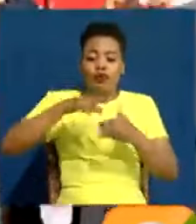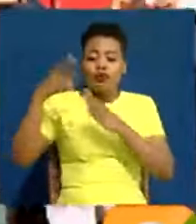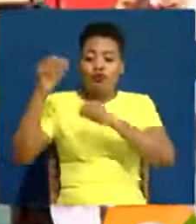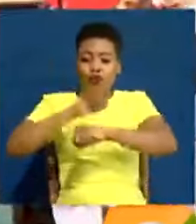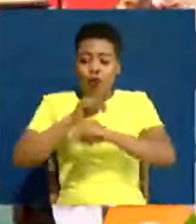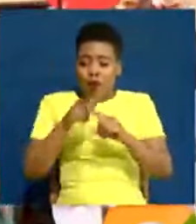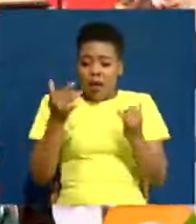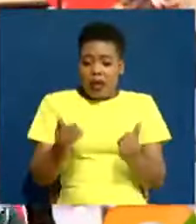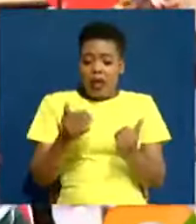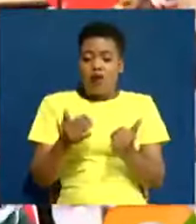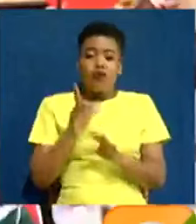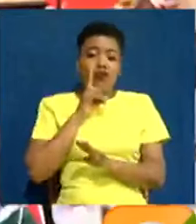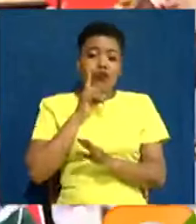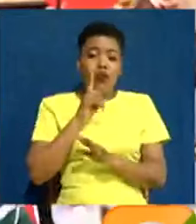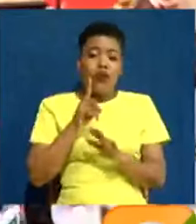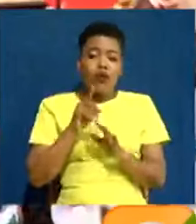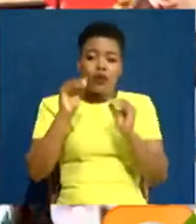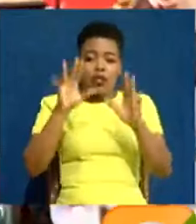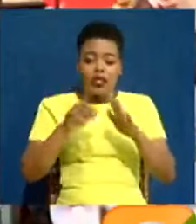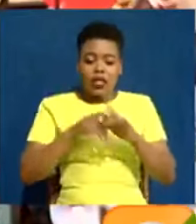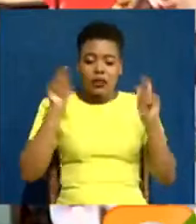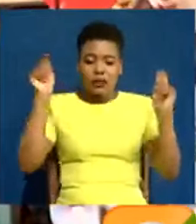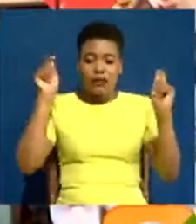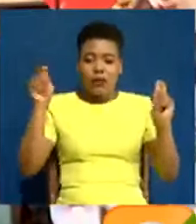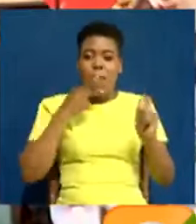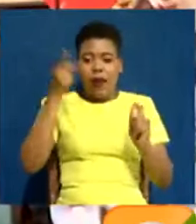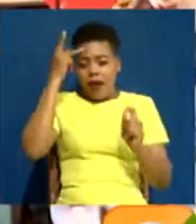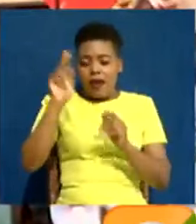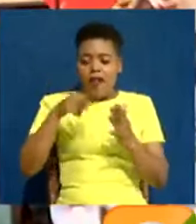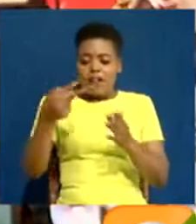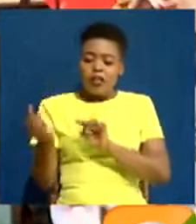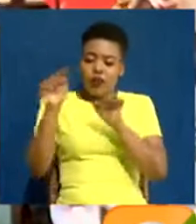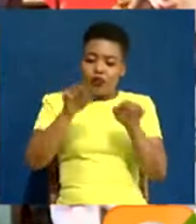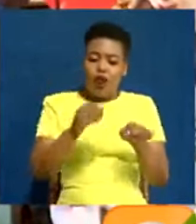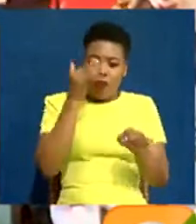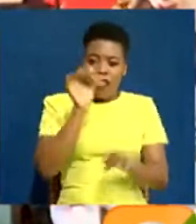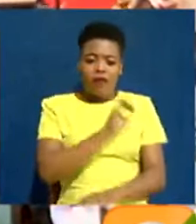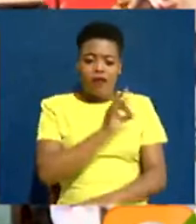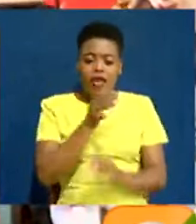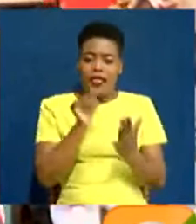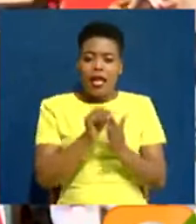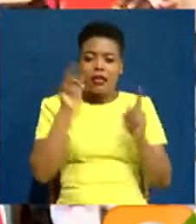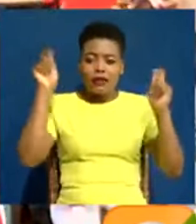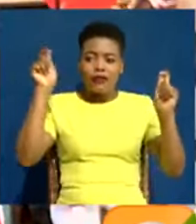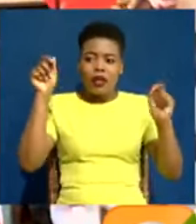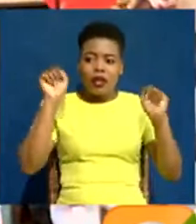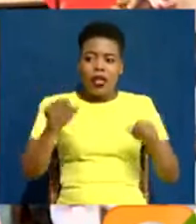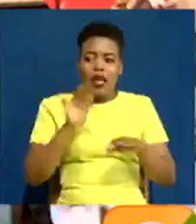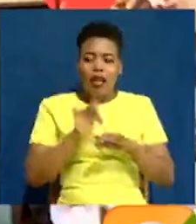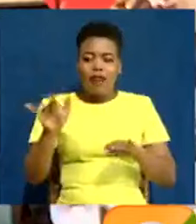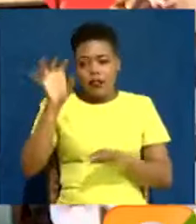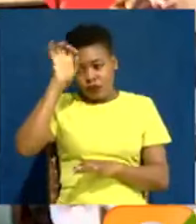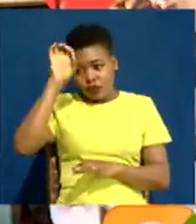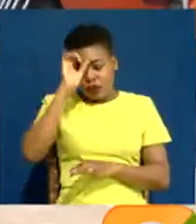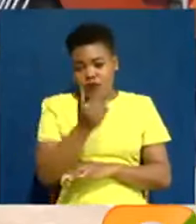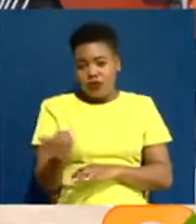na mgomo wa walimu hapo kesho, wazazi wamesusia kufika hapa kwa kuhofia kwamba huenda mgomo huo ukaathiri masomo